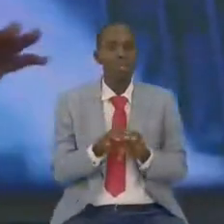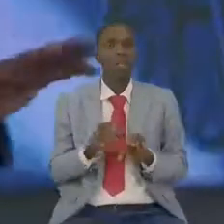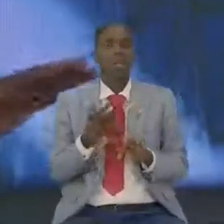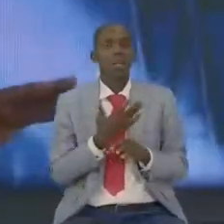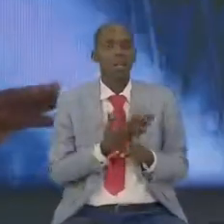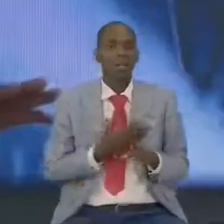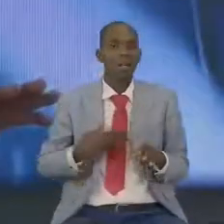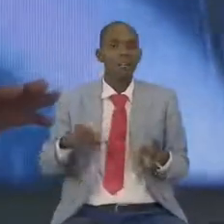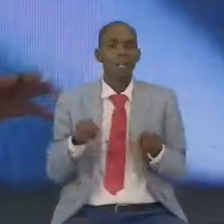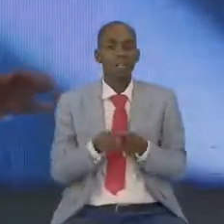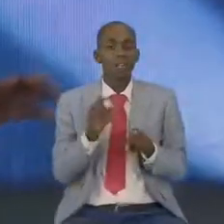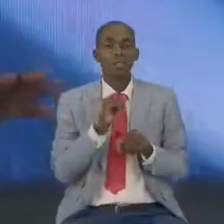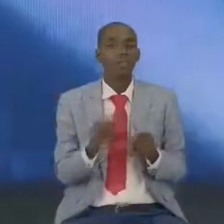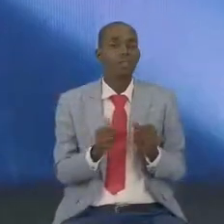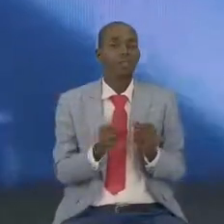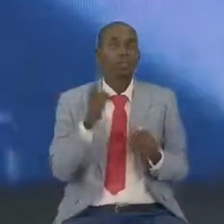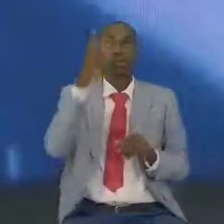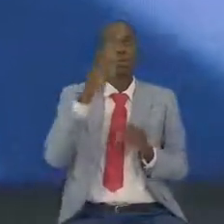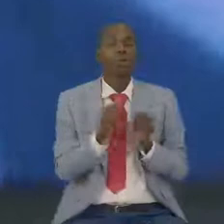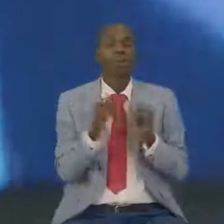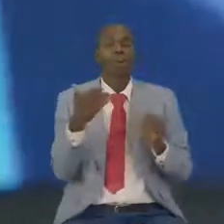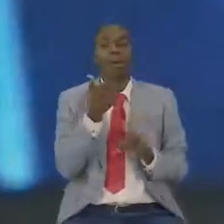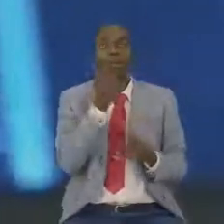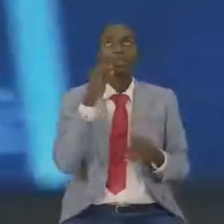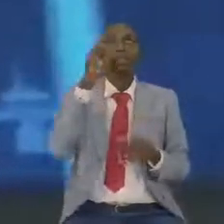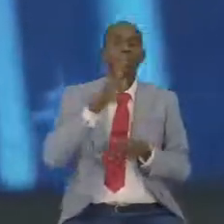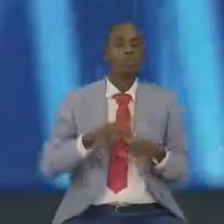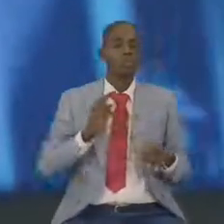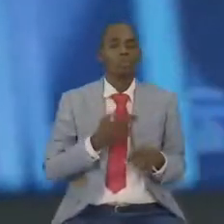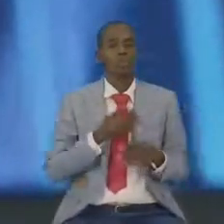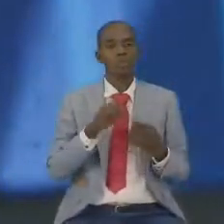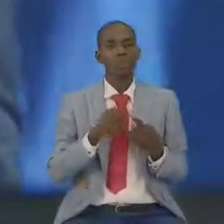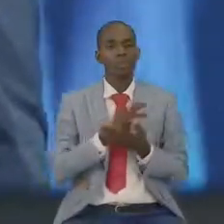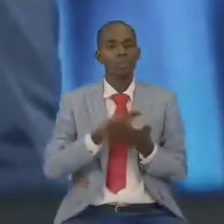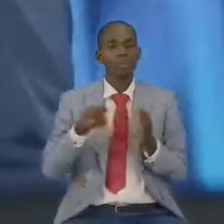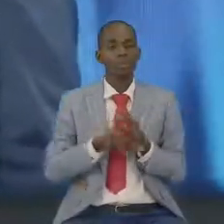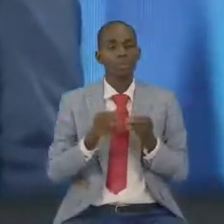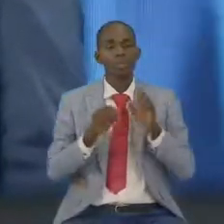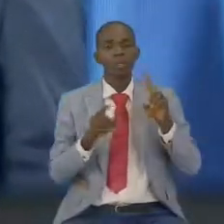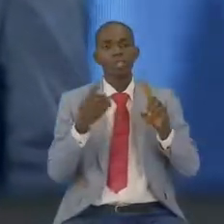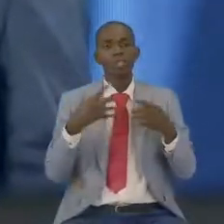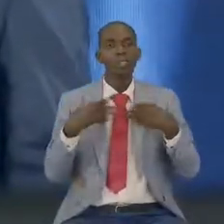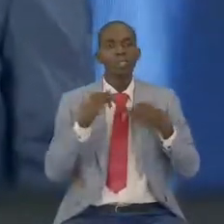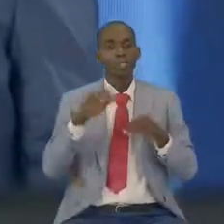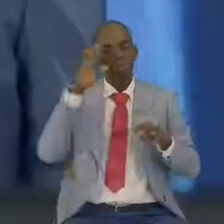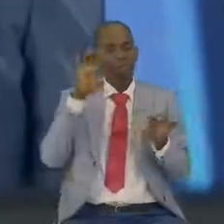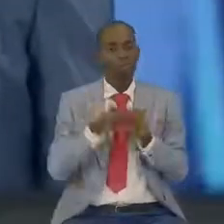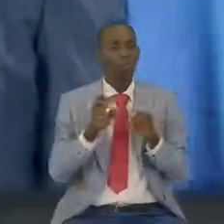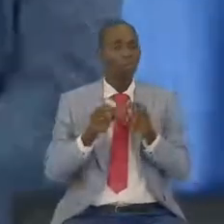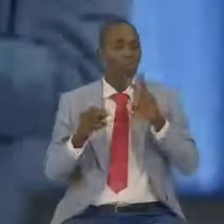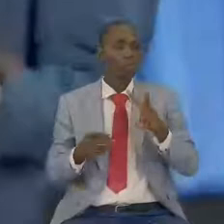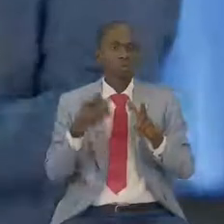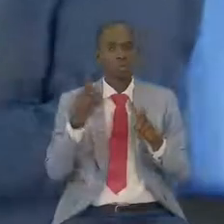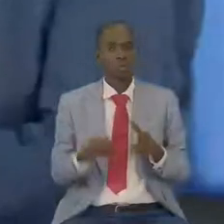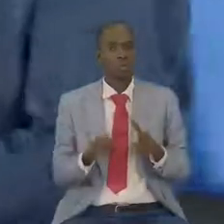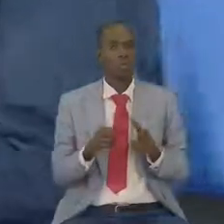Comme le Dieu irréprochable, il nous appelle à la sainteté. Premièrement, l'alliance de guérison. Deuxièmement, la sainte alliance.